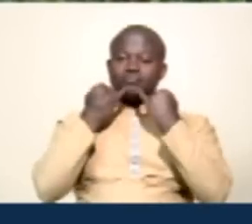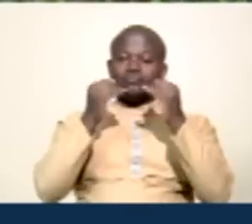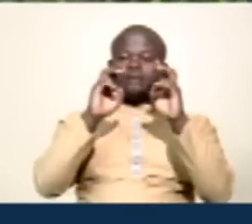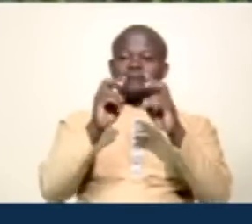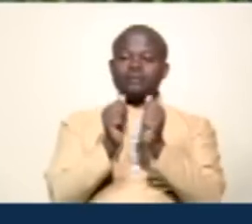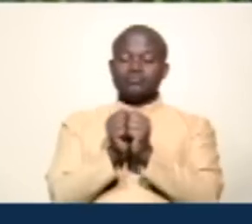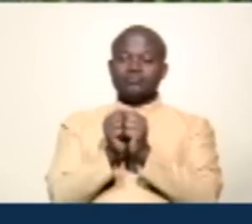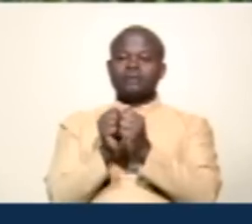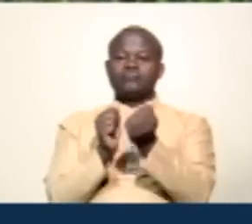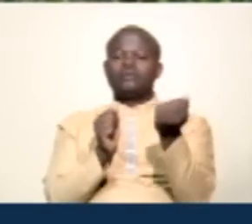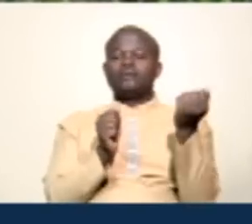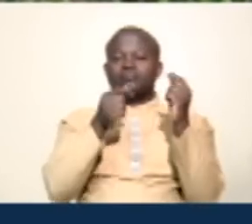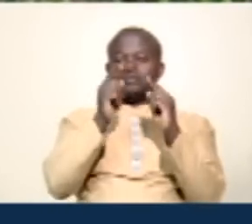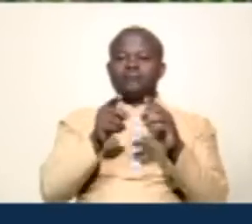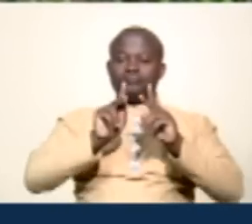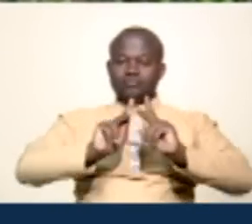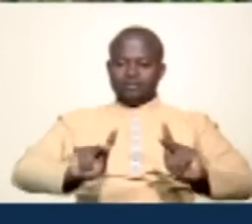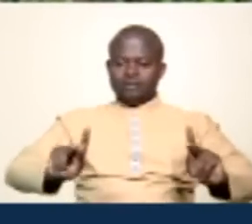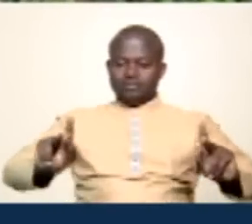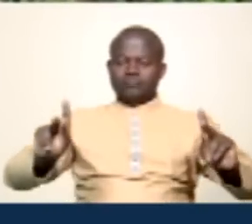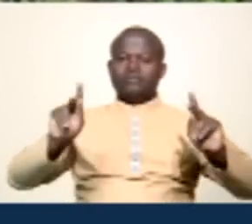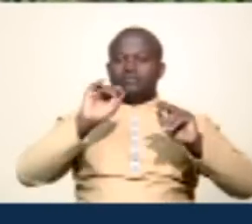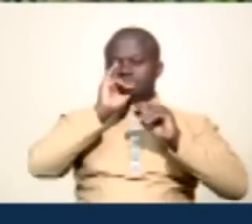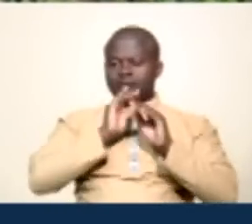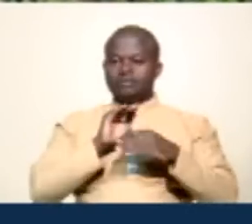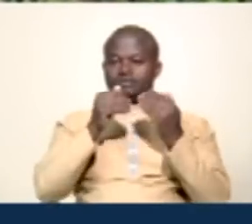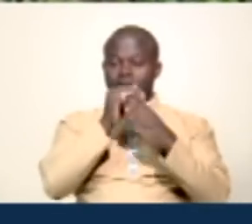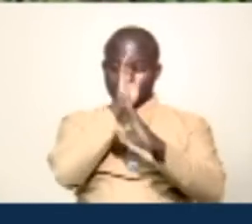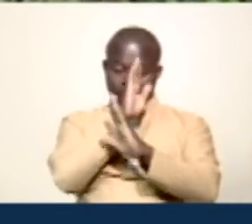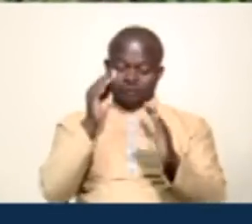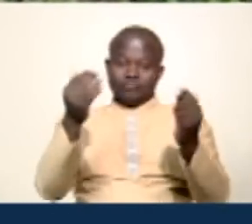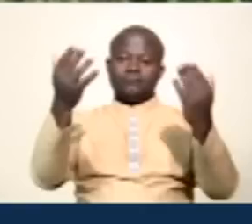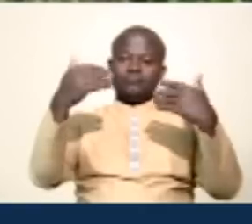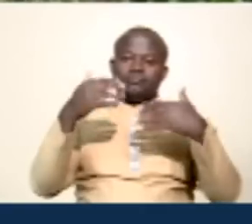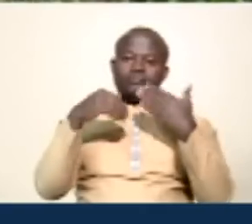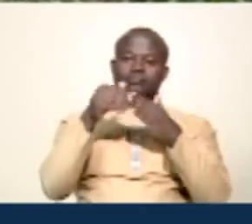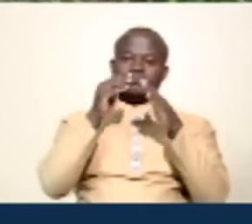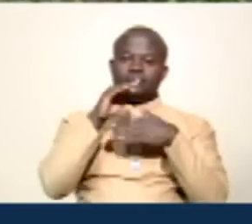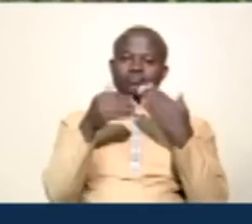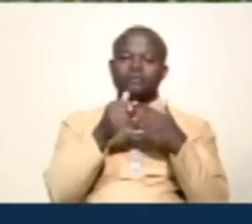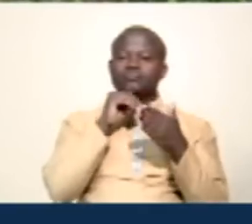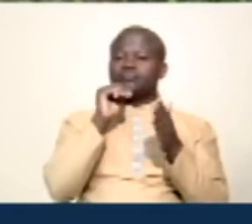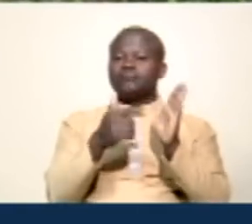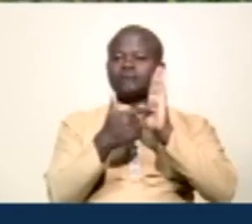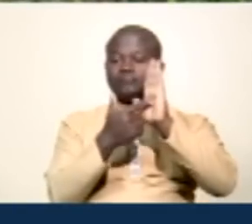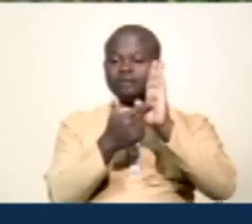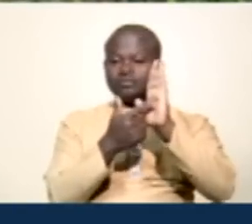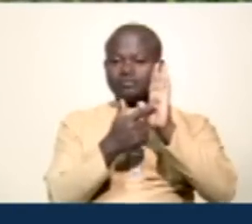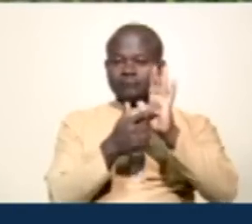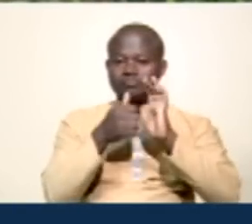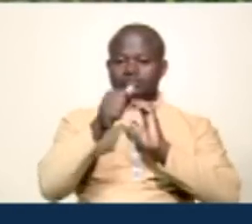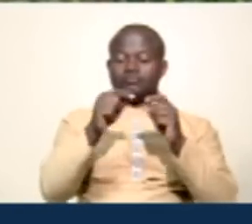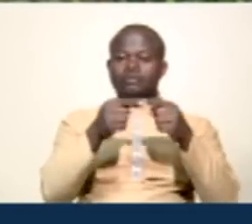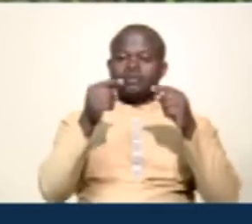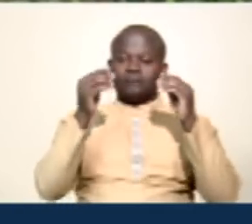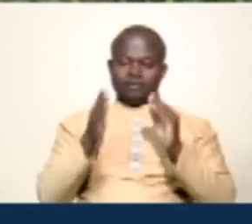yuko habonetse amahoro Abatutsi aho bihishe bose bahave umuntu utari bugaragare ari urabura